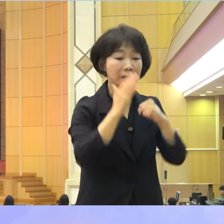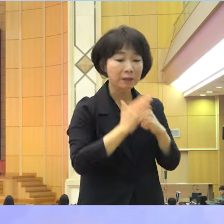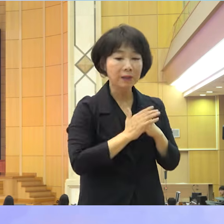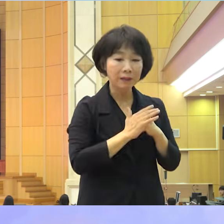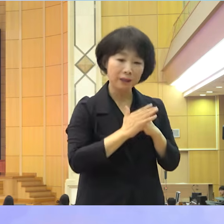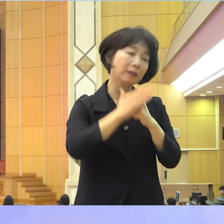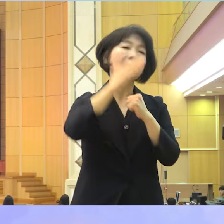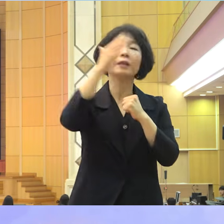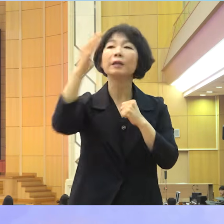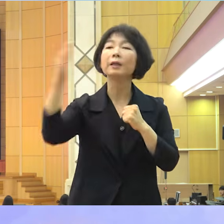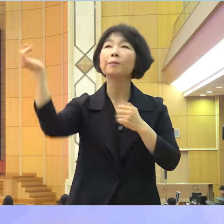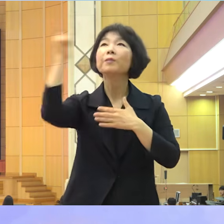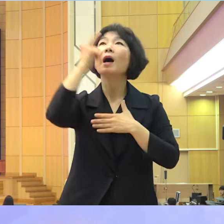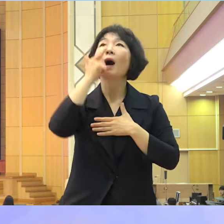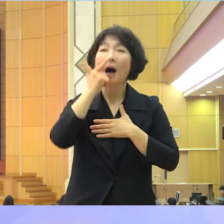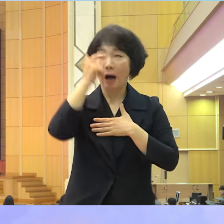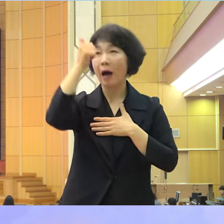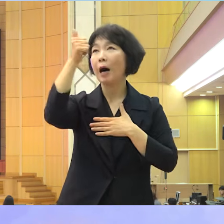받았으니